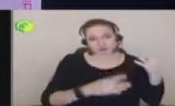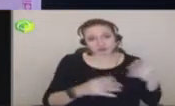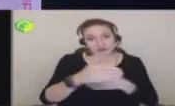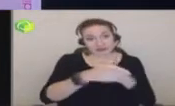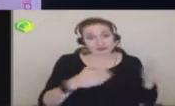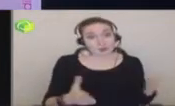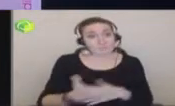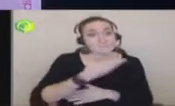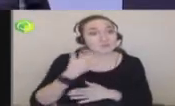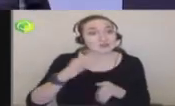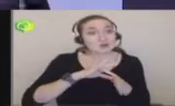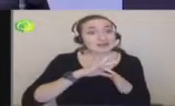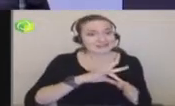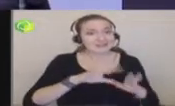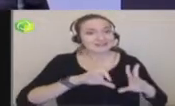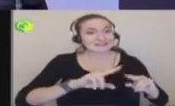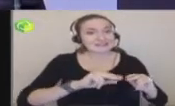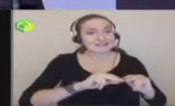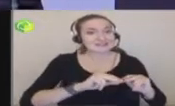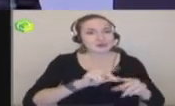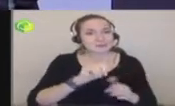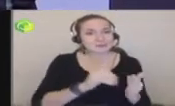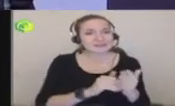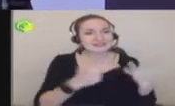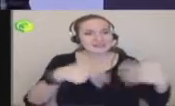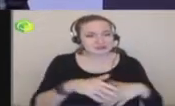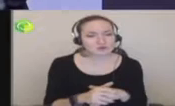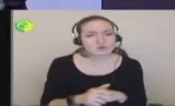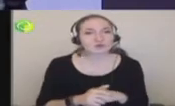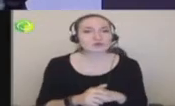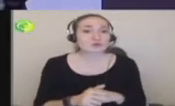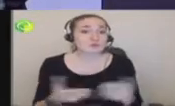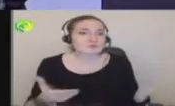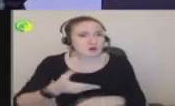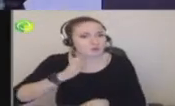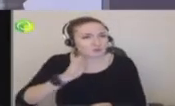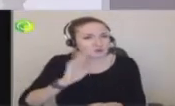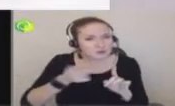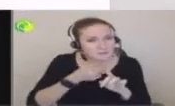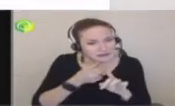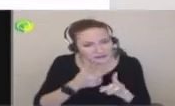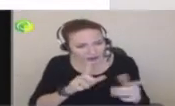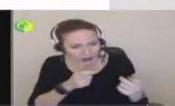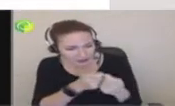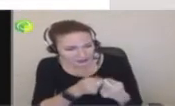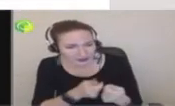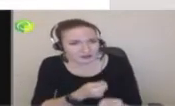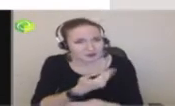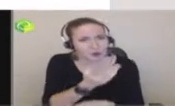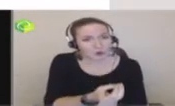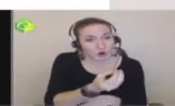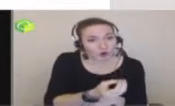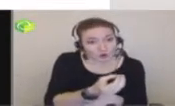2018, avec en première position, au-delà des besoins particuliers, un enfant à découvrir, une famille à réinventer, de Francine Ferland, publiée